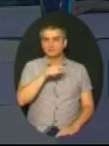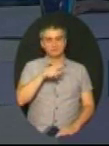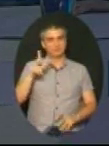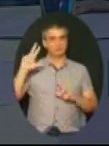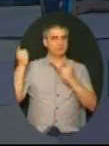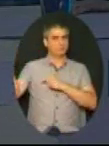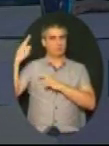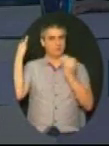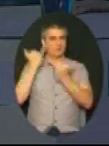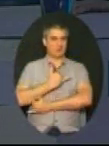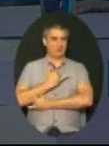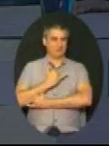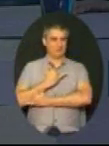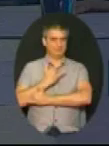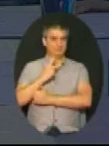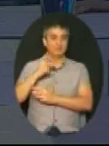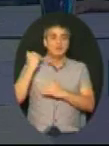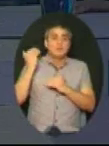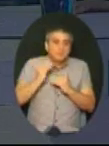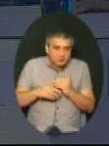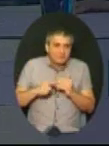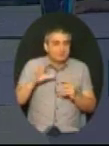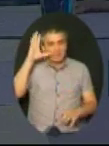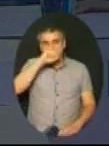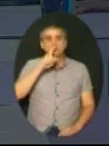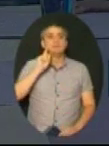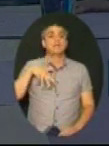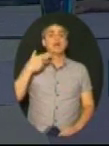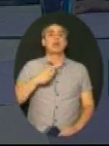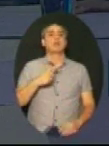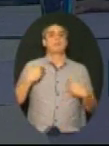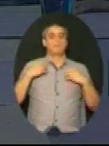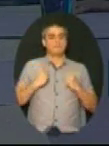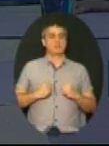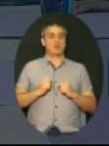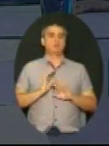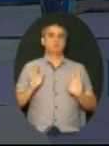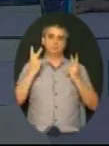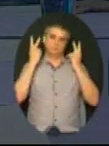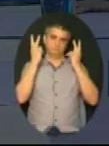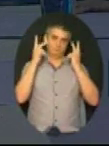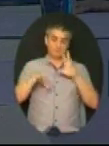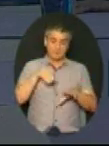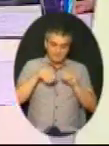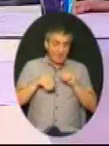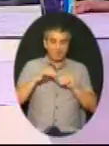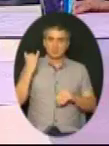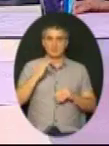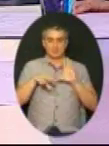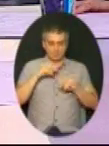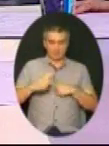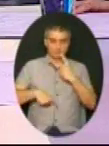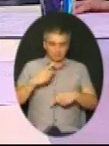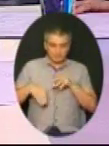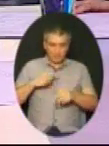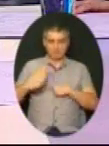טועה. זאת אומרת, אני חושב שבסוף היום האג'נדה צריכה להיות אג'נדה ביטחונית. זה מה שבחירות, מערכת בחירות, אחרי מערכת